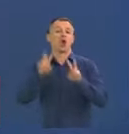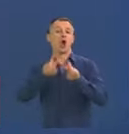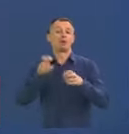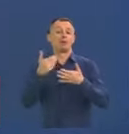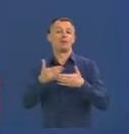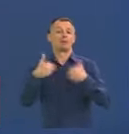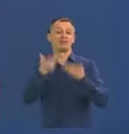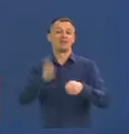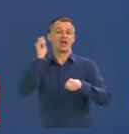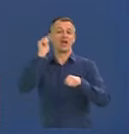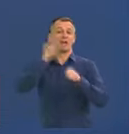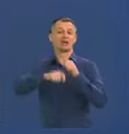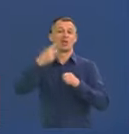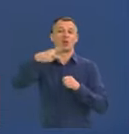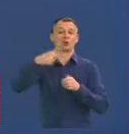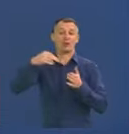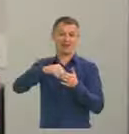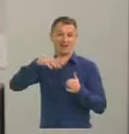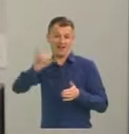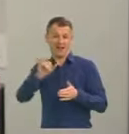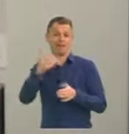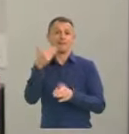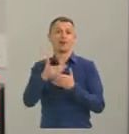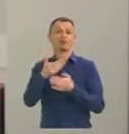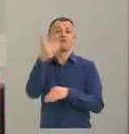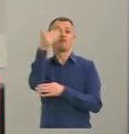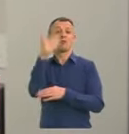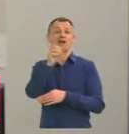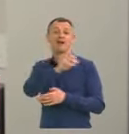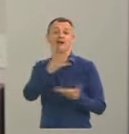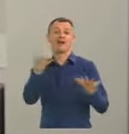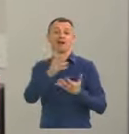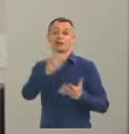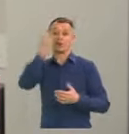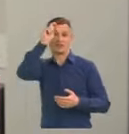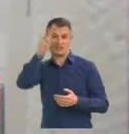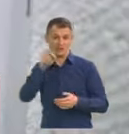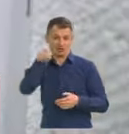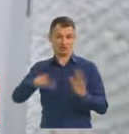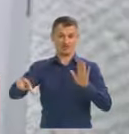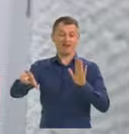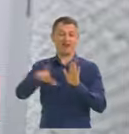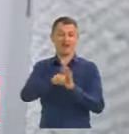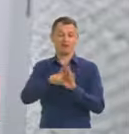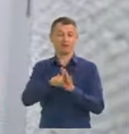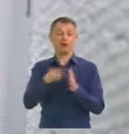de lei pentru încălcarea prevederilor acestei legi, pentru practic neaplicarea